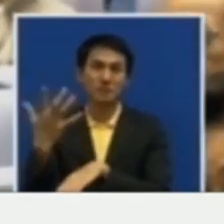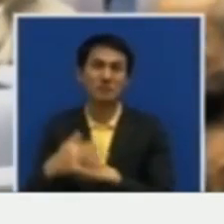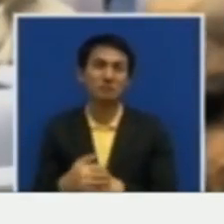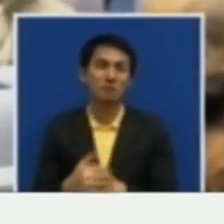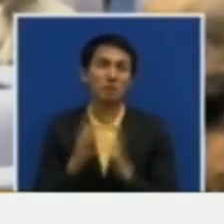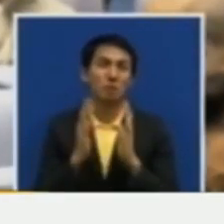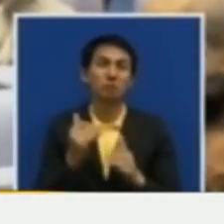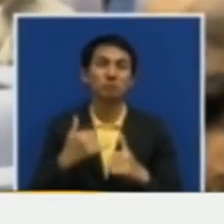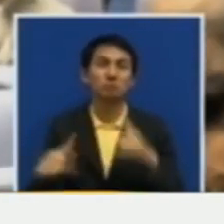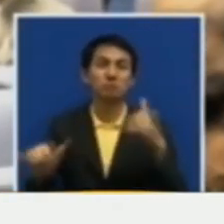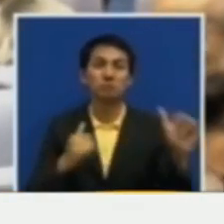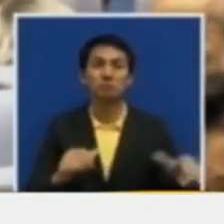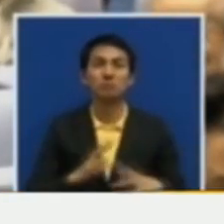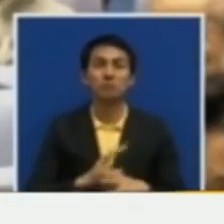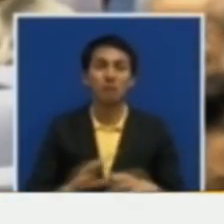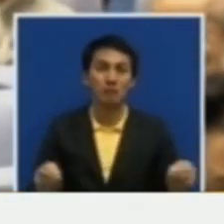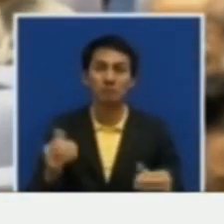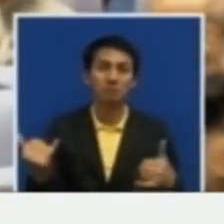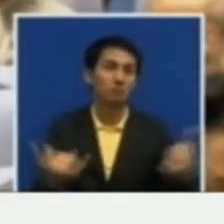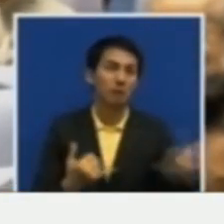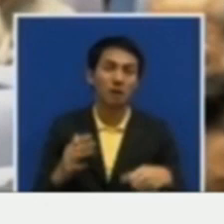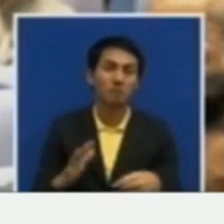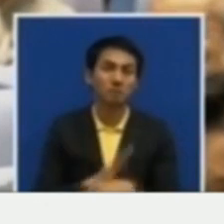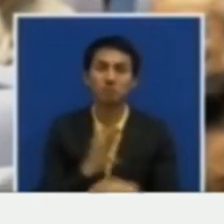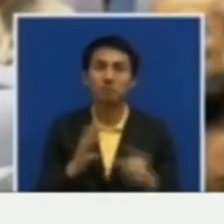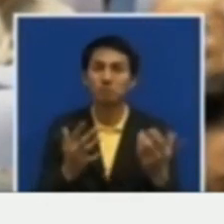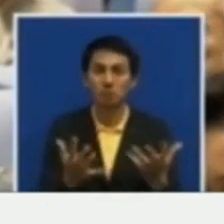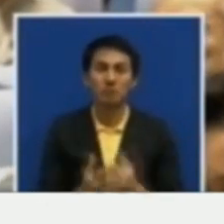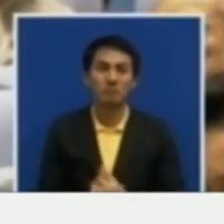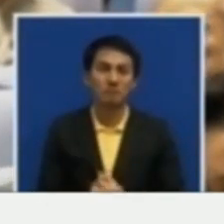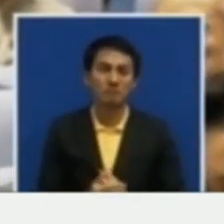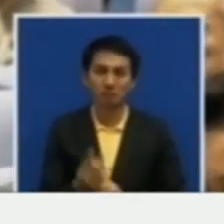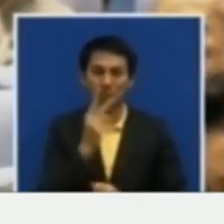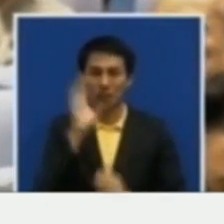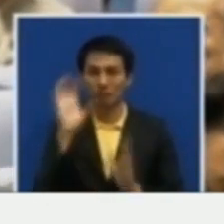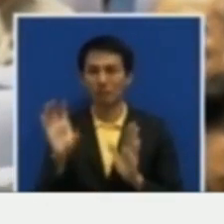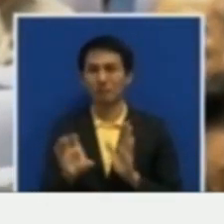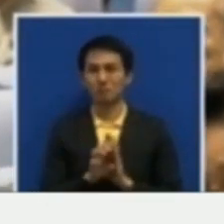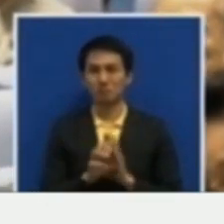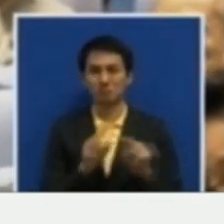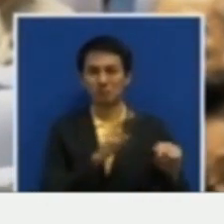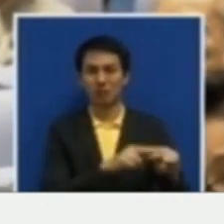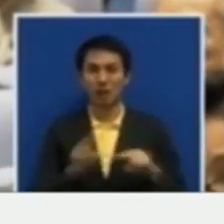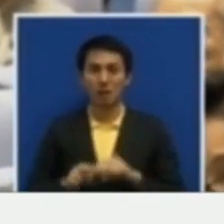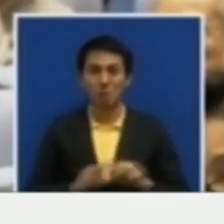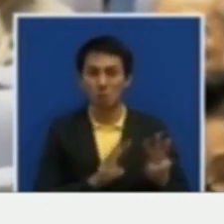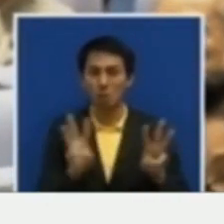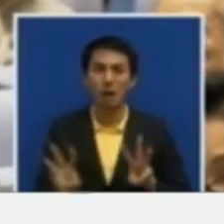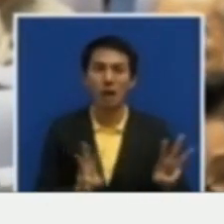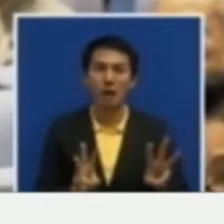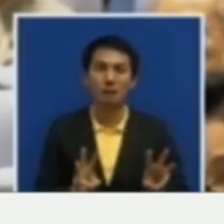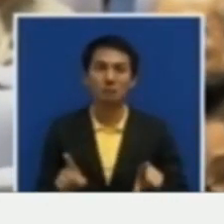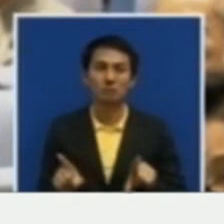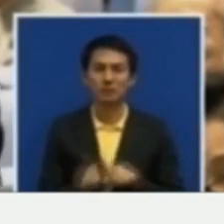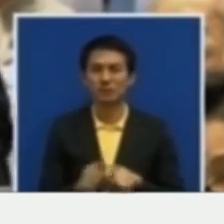าดหายหรือภาวะปกติเห็นภาพนี้แล้วคิดกันอย่างไรต่อบทบาทของส